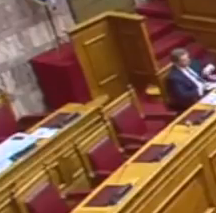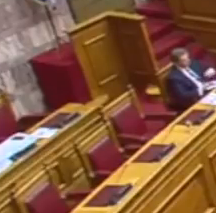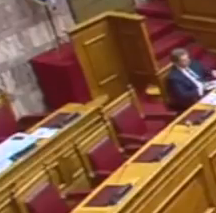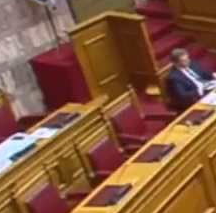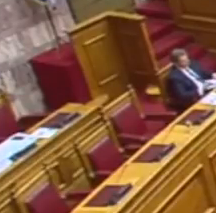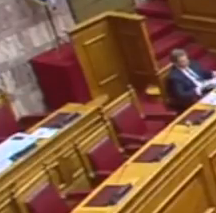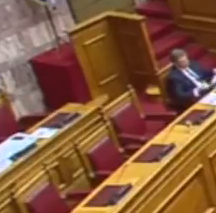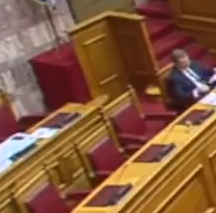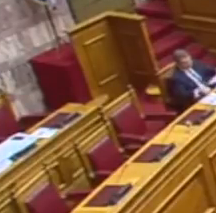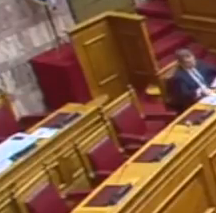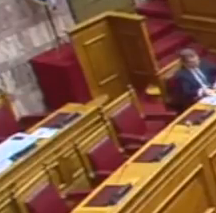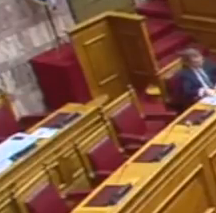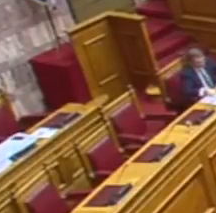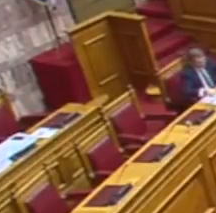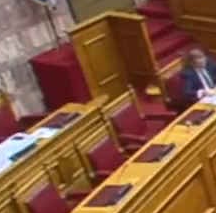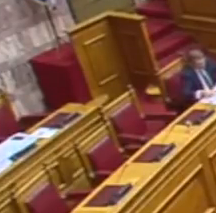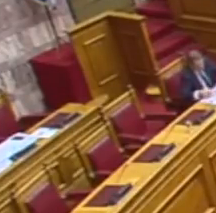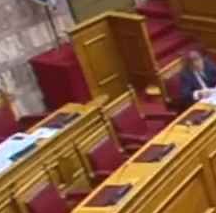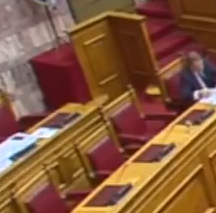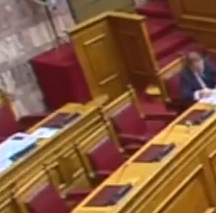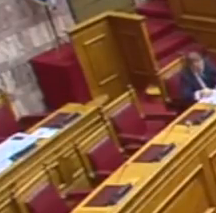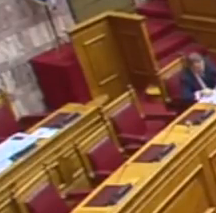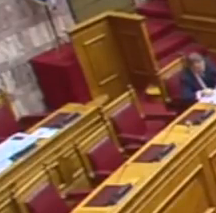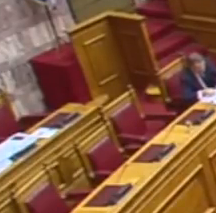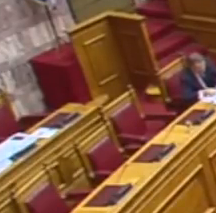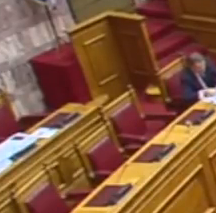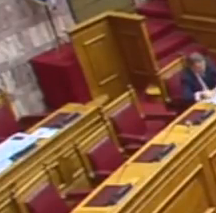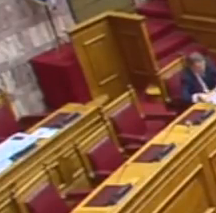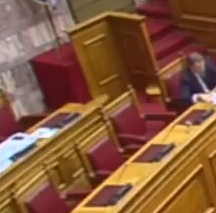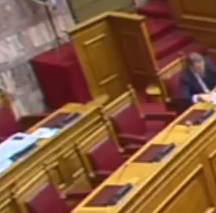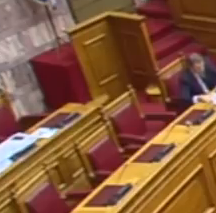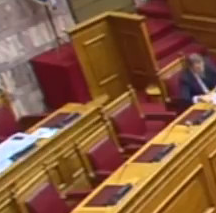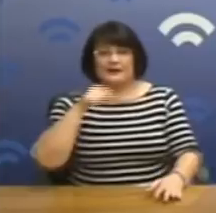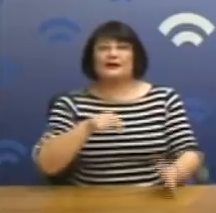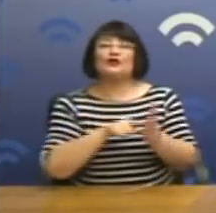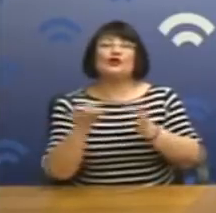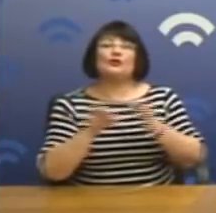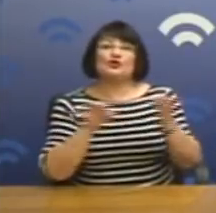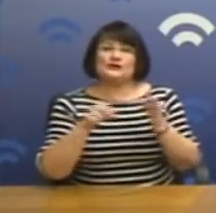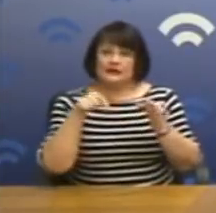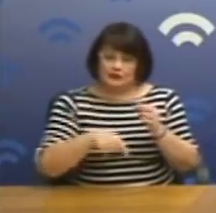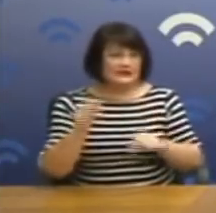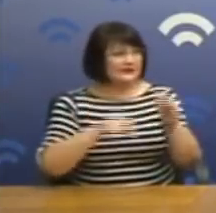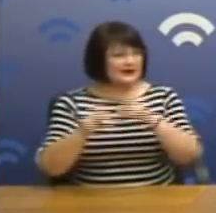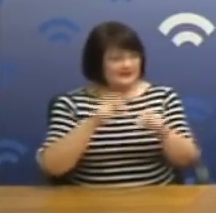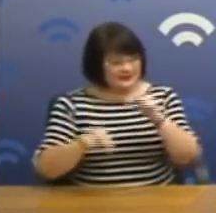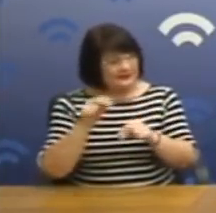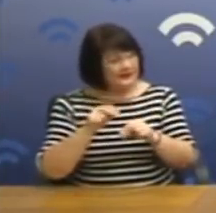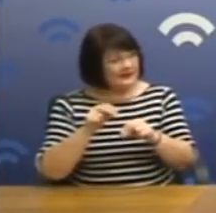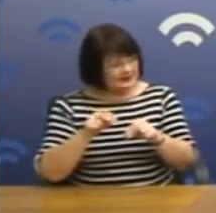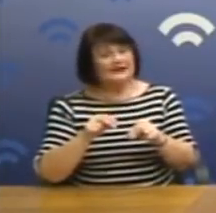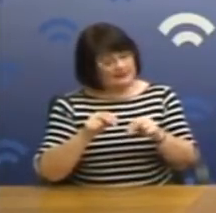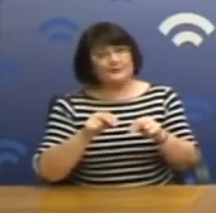Κύριοι, το νομοσχέδιο που ψηφίζεται σήμερα θα οδηγήσει σε ακόμη μεγαλύτερο